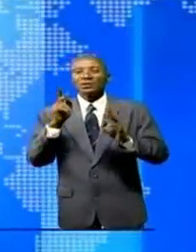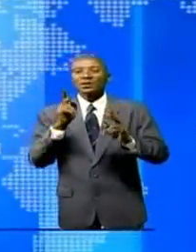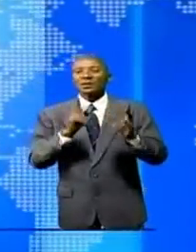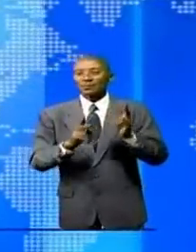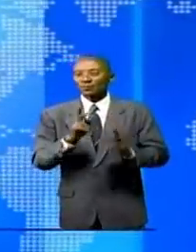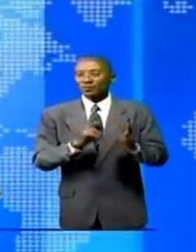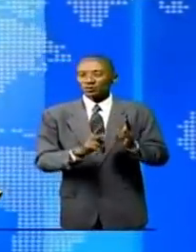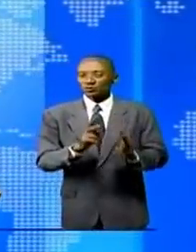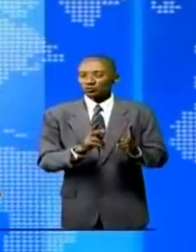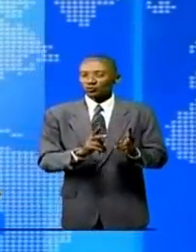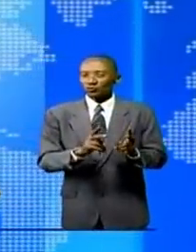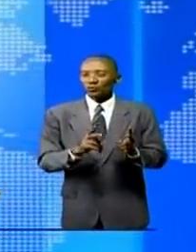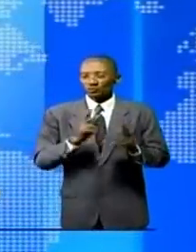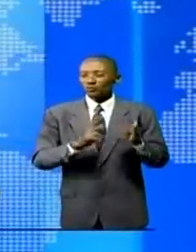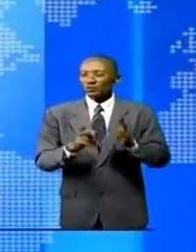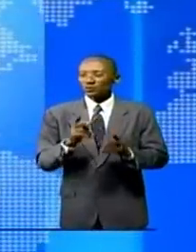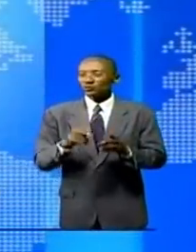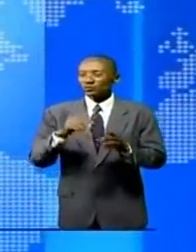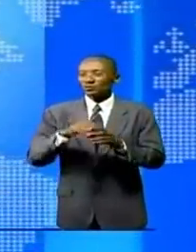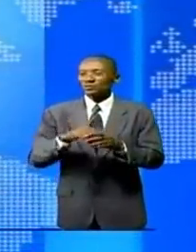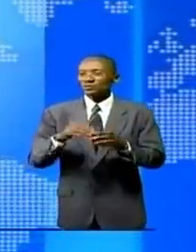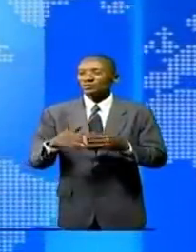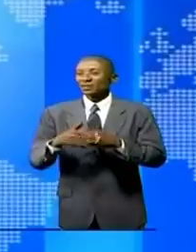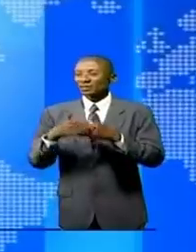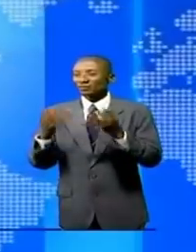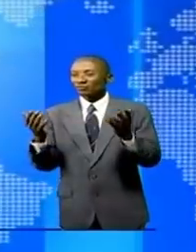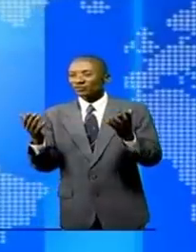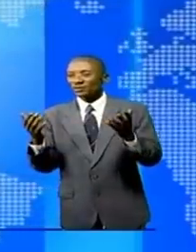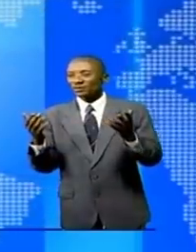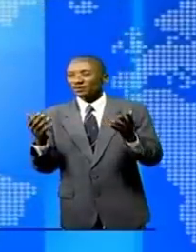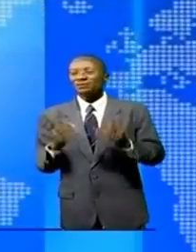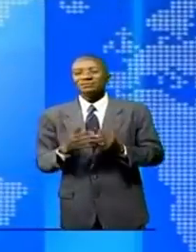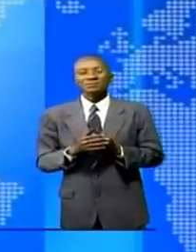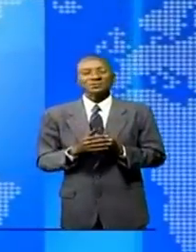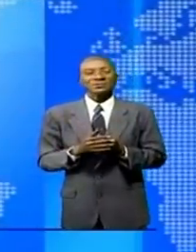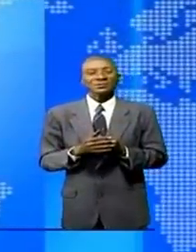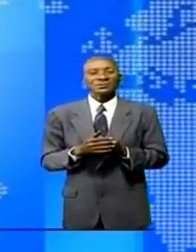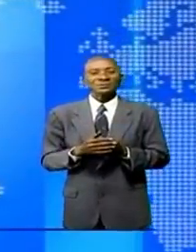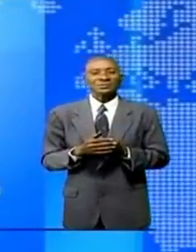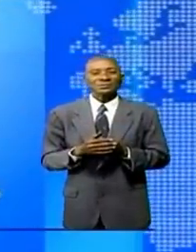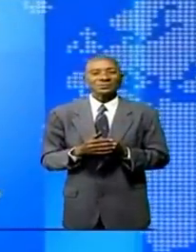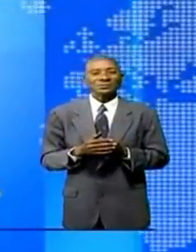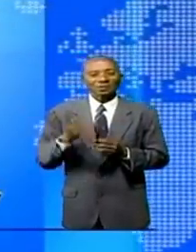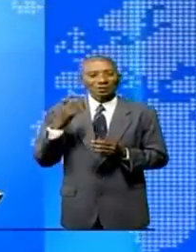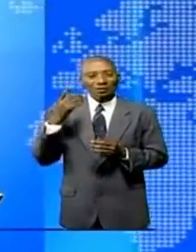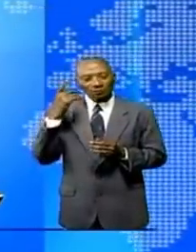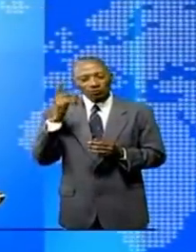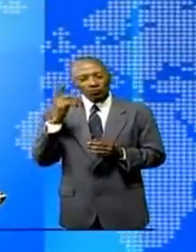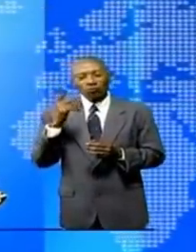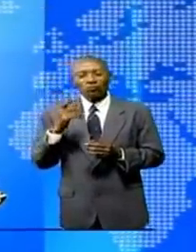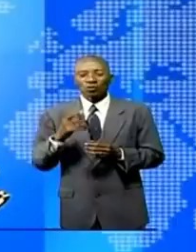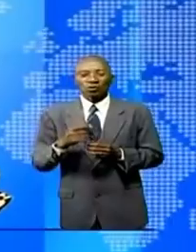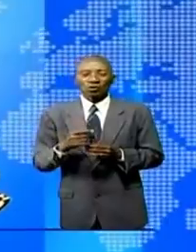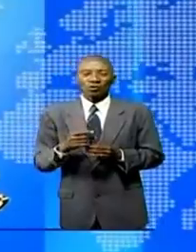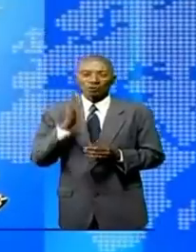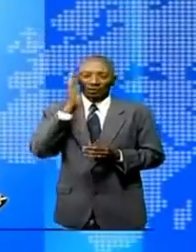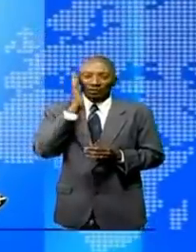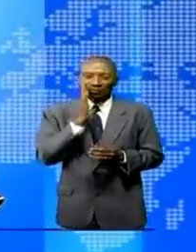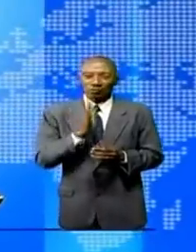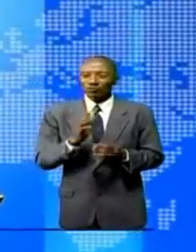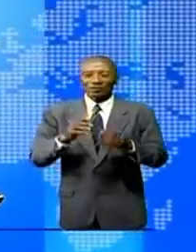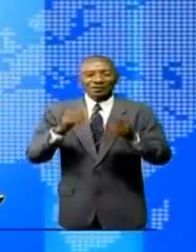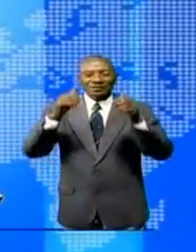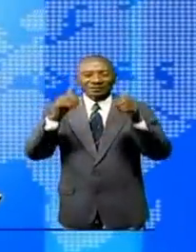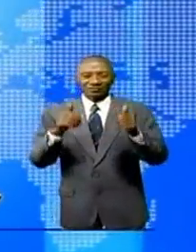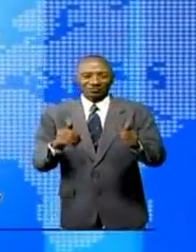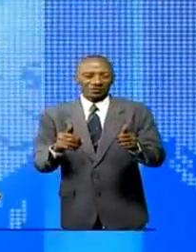artères de cette ville. Ils dénonçaient tout projet de tentative de coup d'État et réitèrent leur soutien au chef de